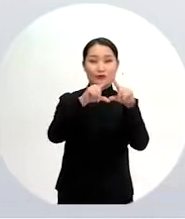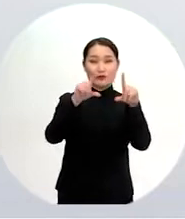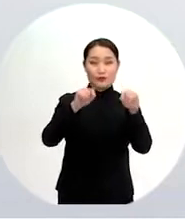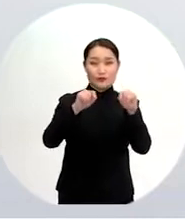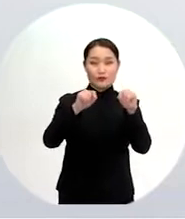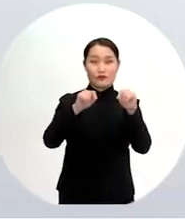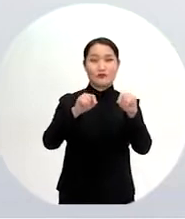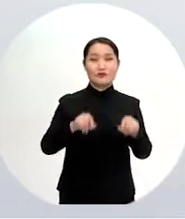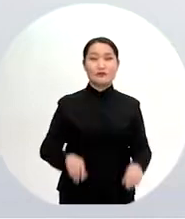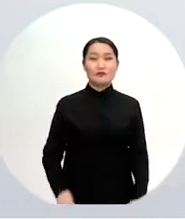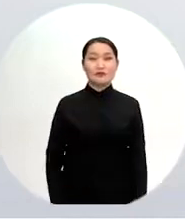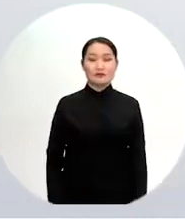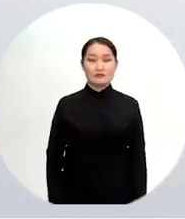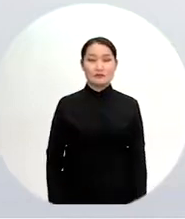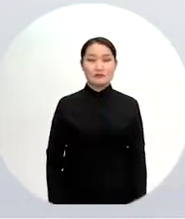8 дөрвөлжин.